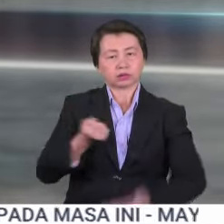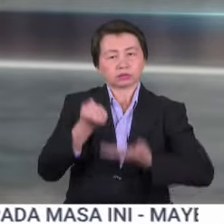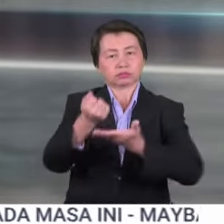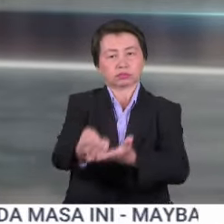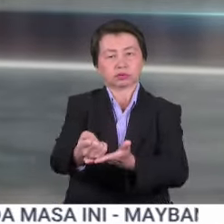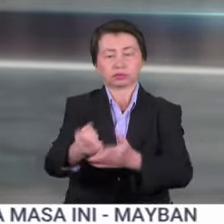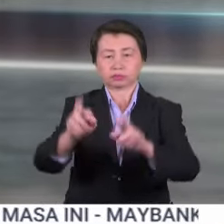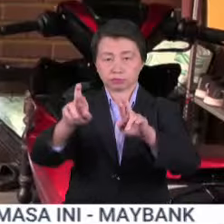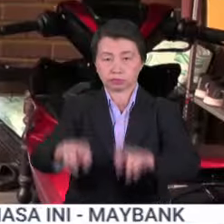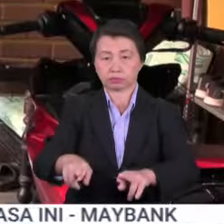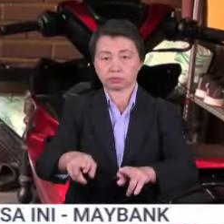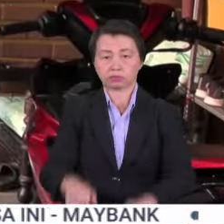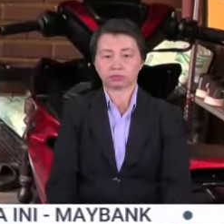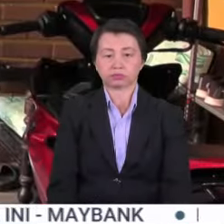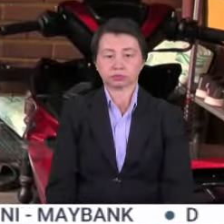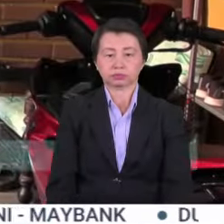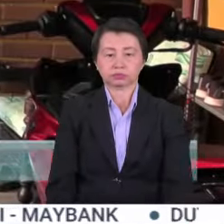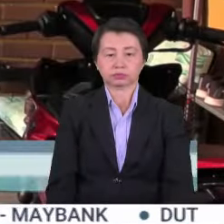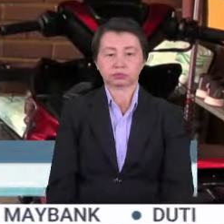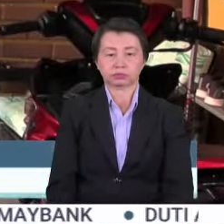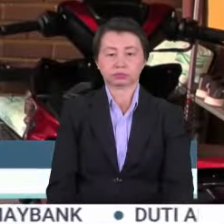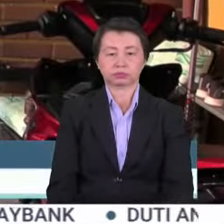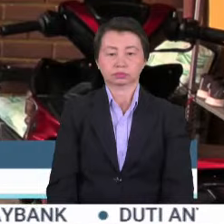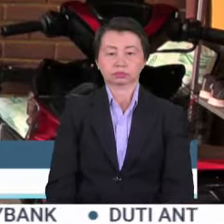membantu rakyat.